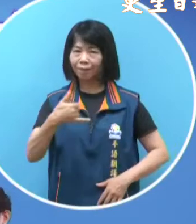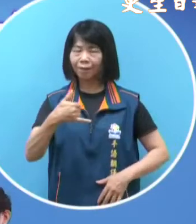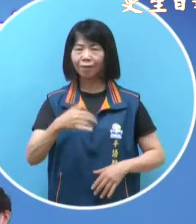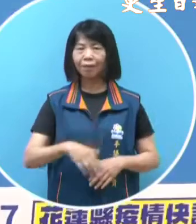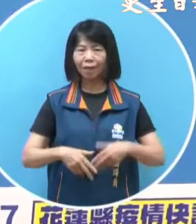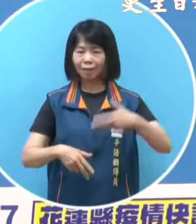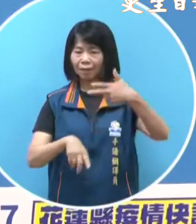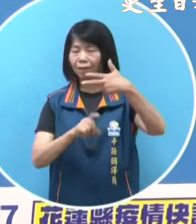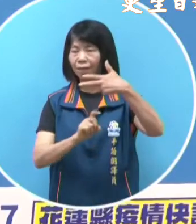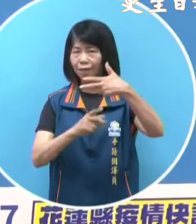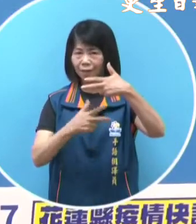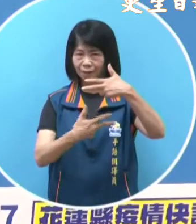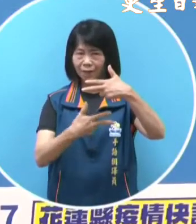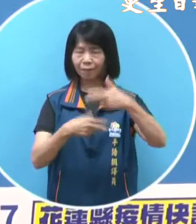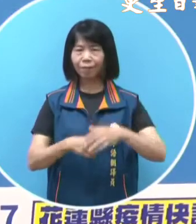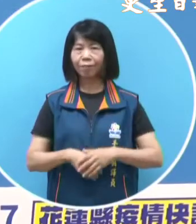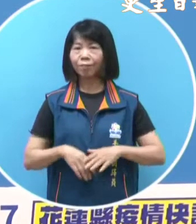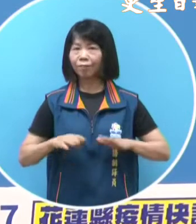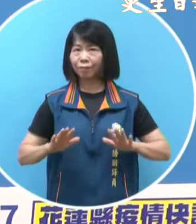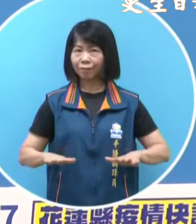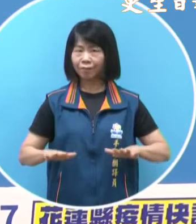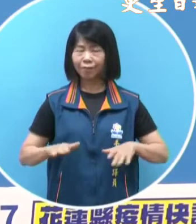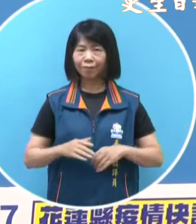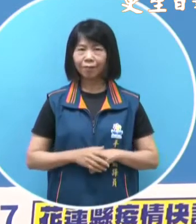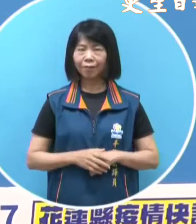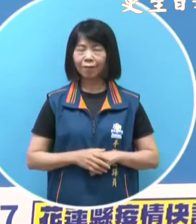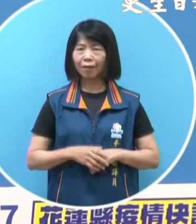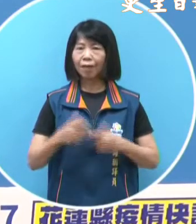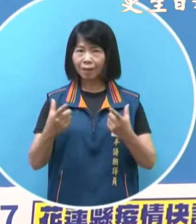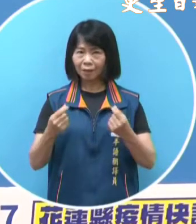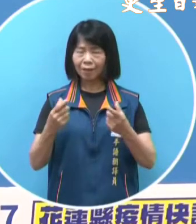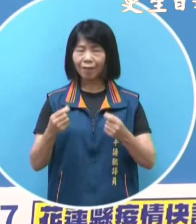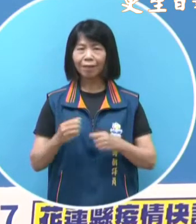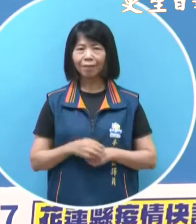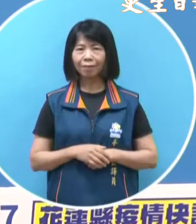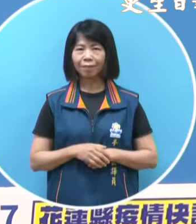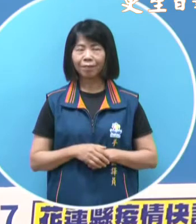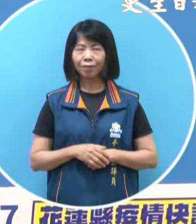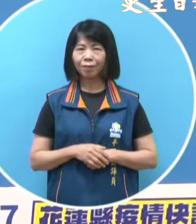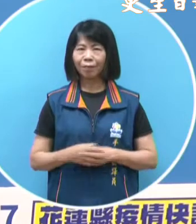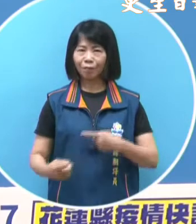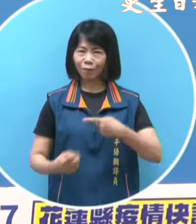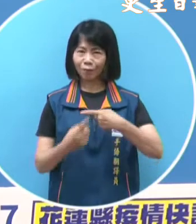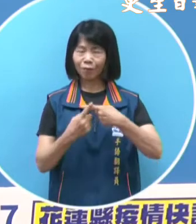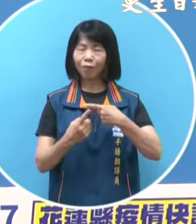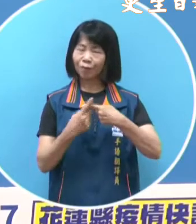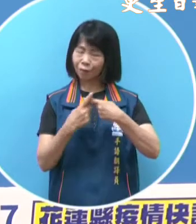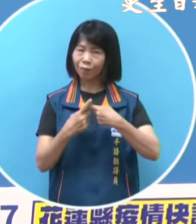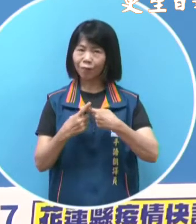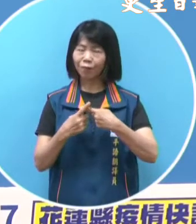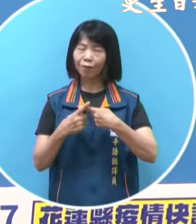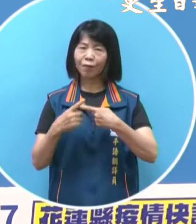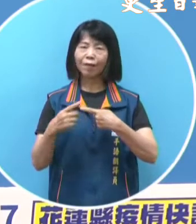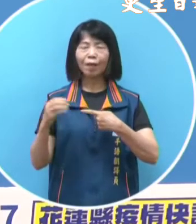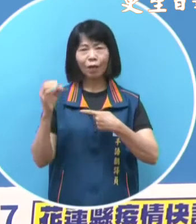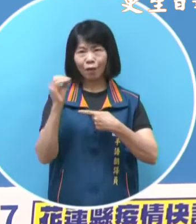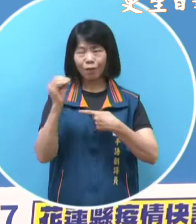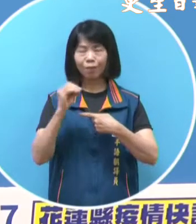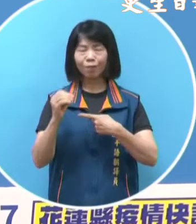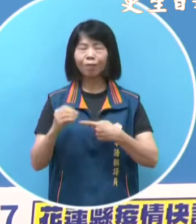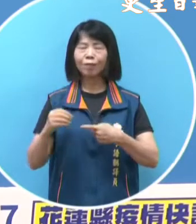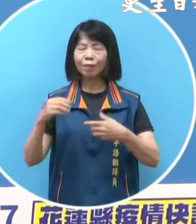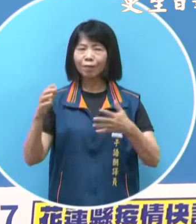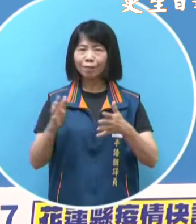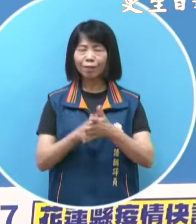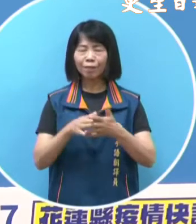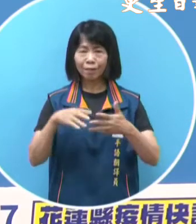今天是7月17号，我们今天这个维持了我们的第四个礼拜，再加一天的零确诊，